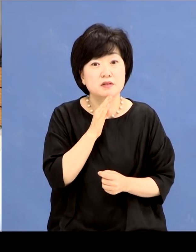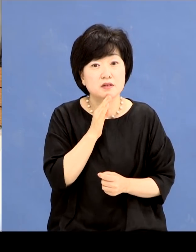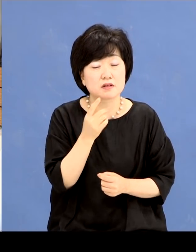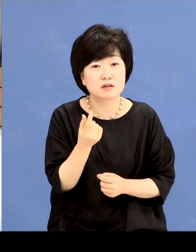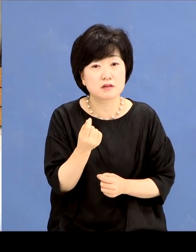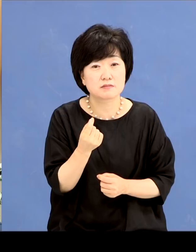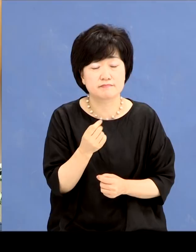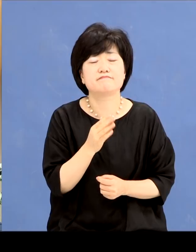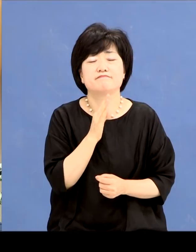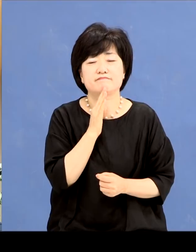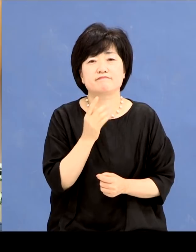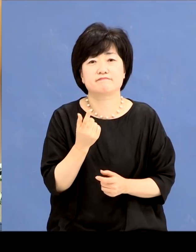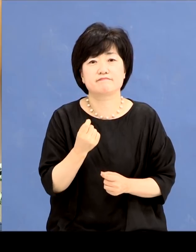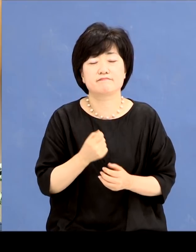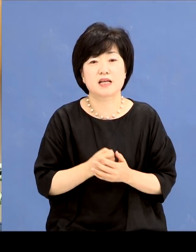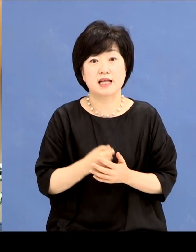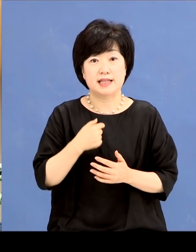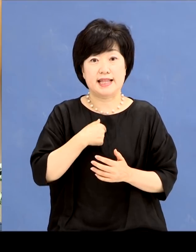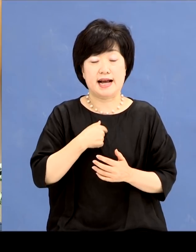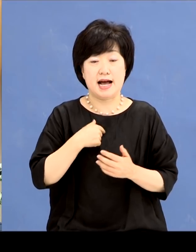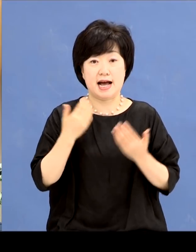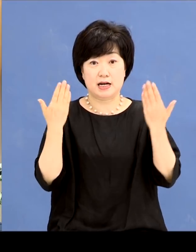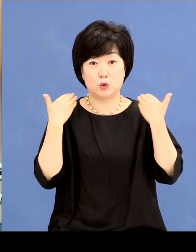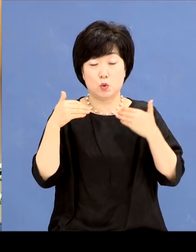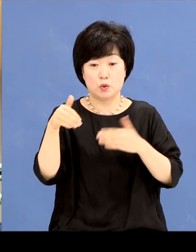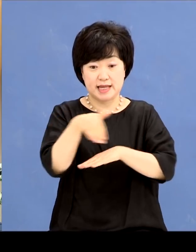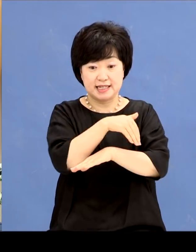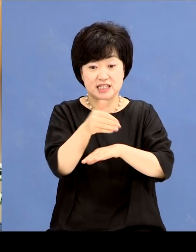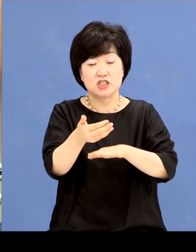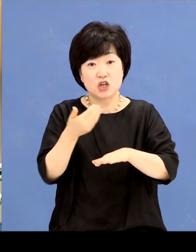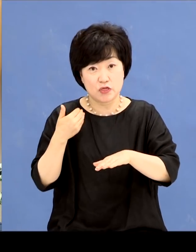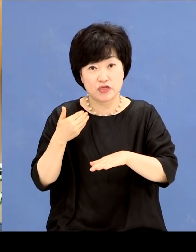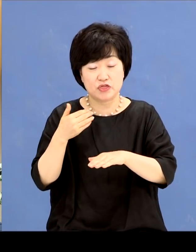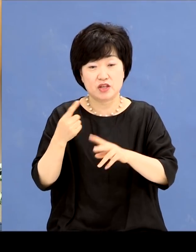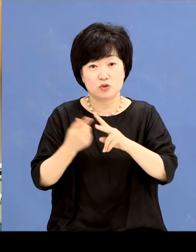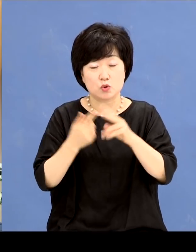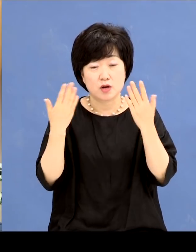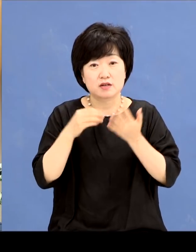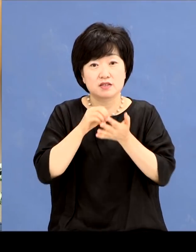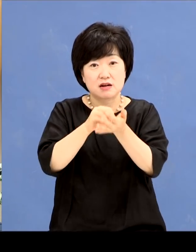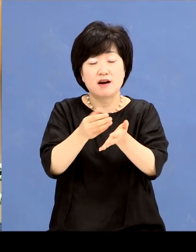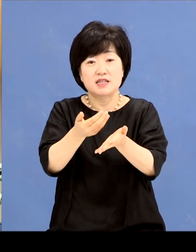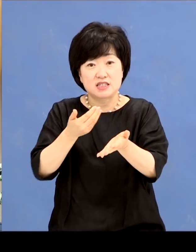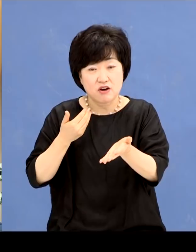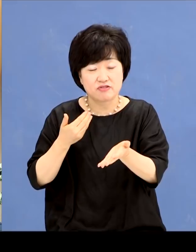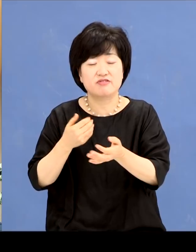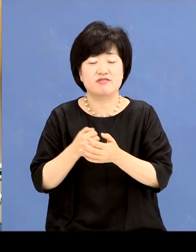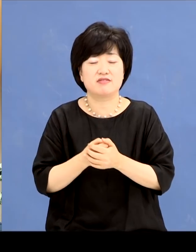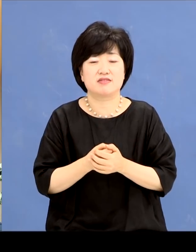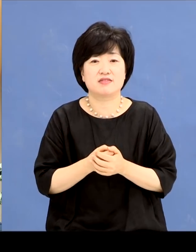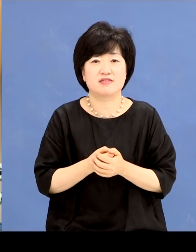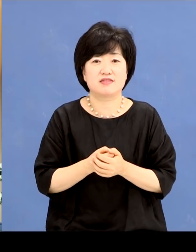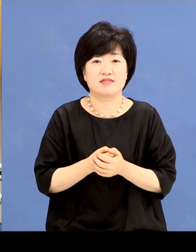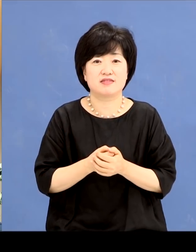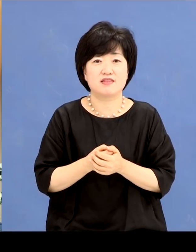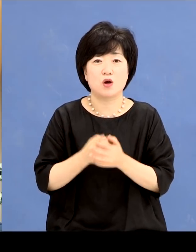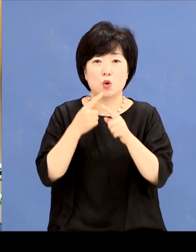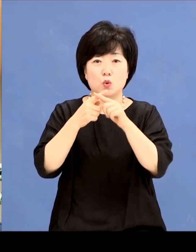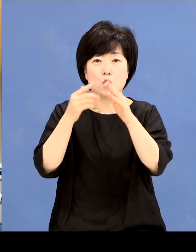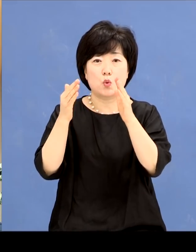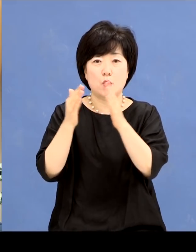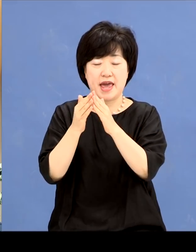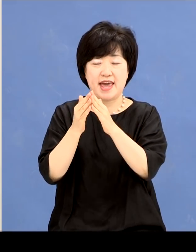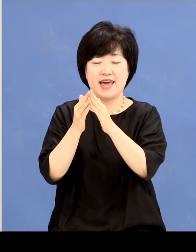네, 그렇죠. 사실 제가 이제 학교를 다니기 전이었어요. 초등학교를 들어가기 전에 네. 교회에서 선생님께서 그렇게